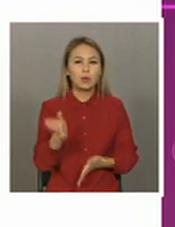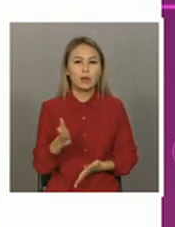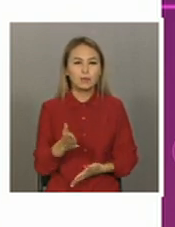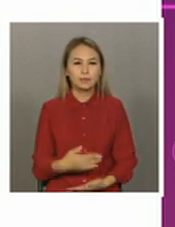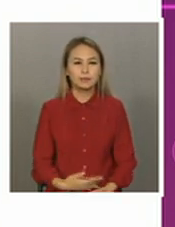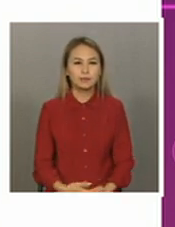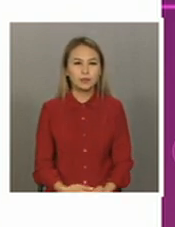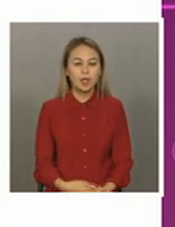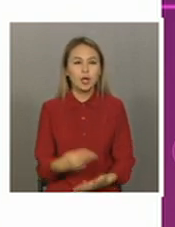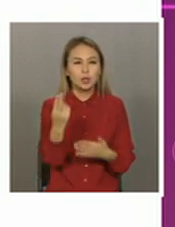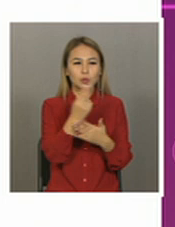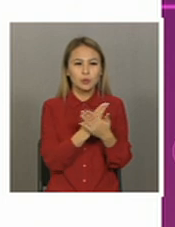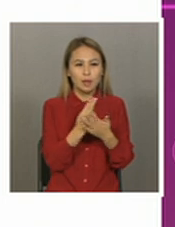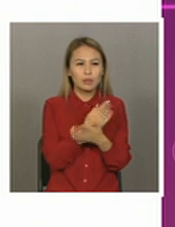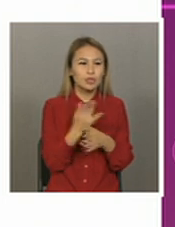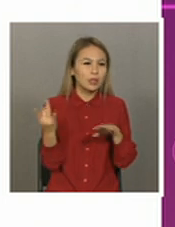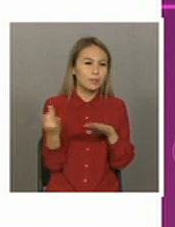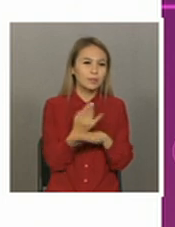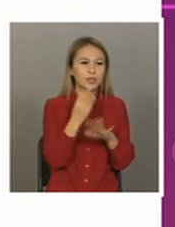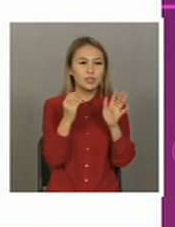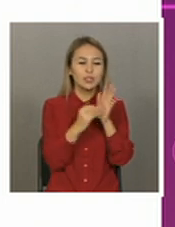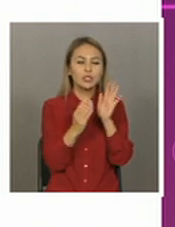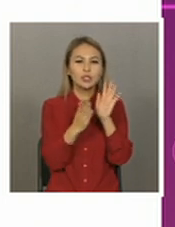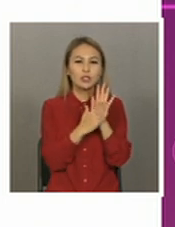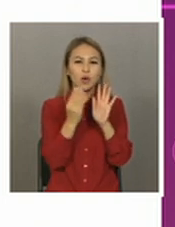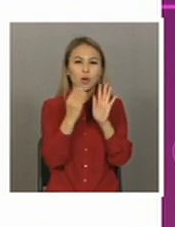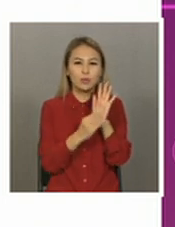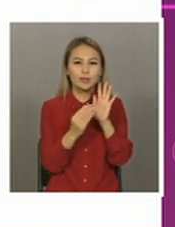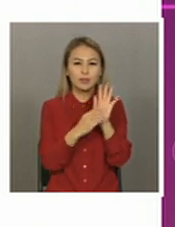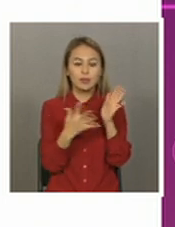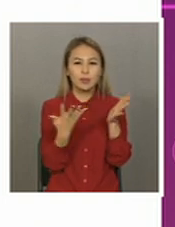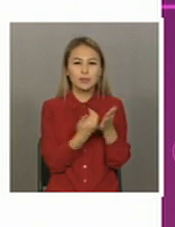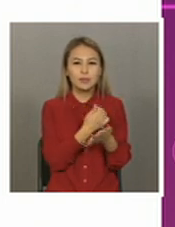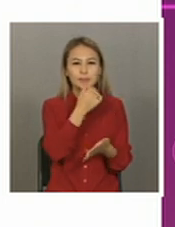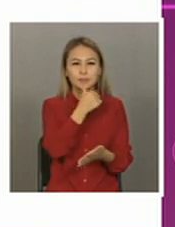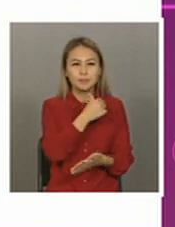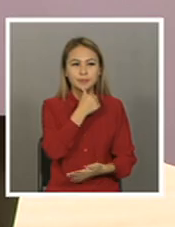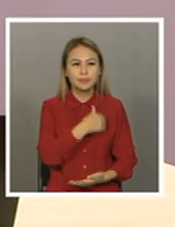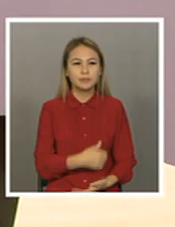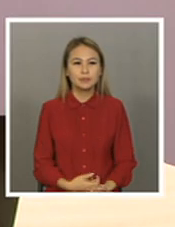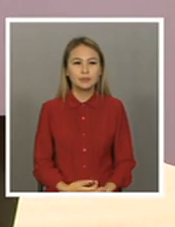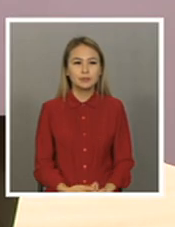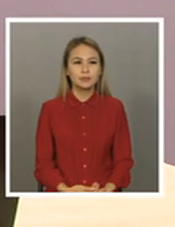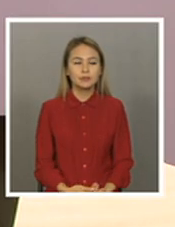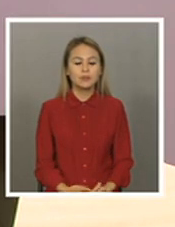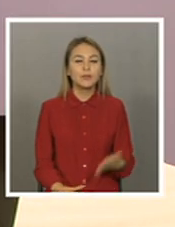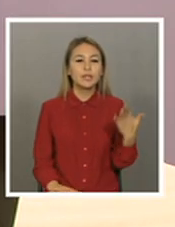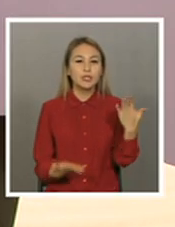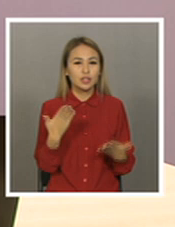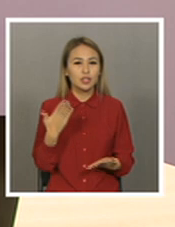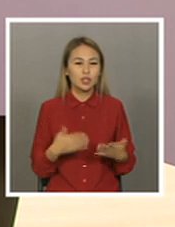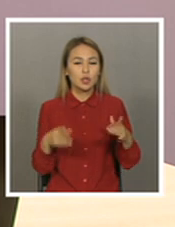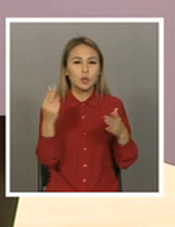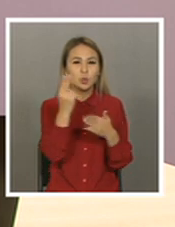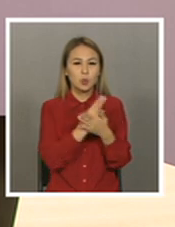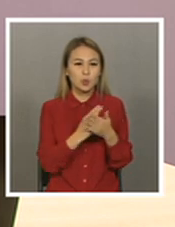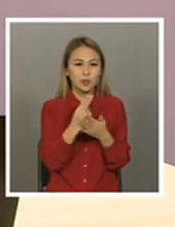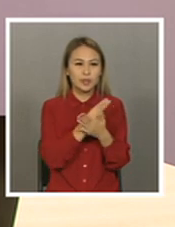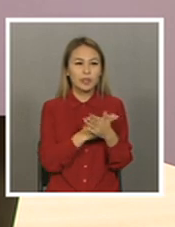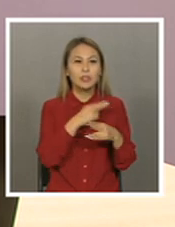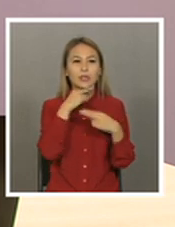Суреттегілердің алғашқы әріптерінен жауабын табамыз. Ендеше суреттерге